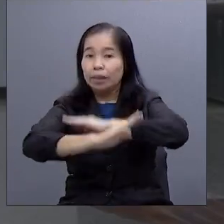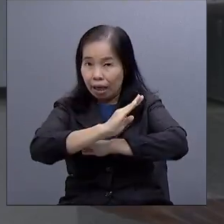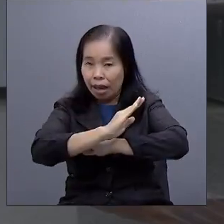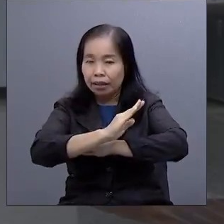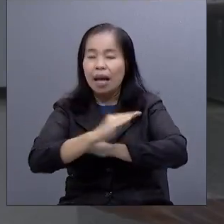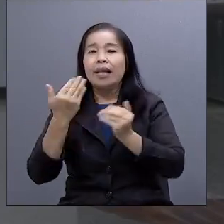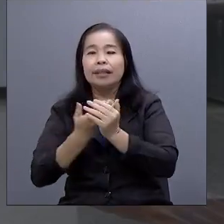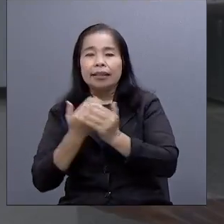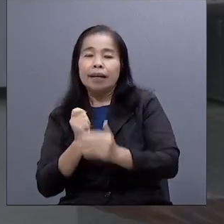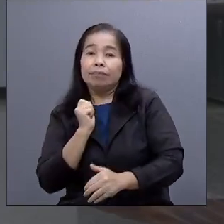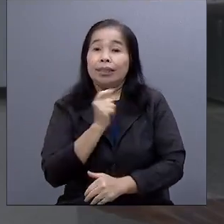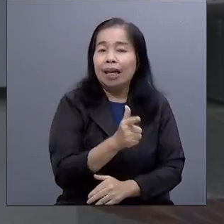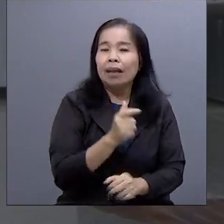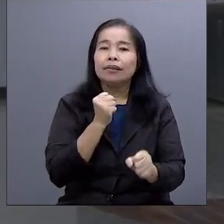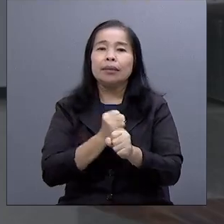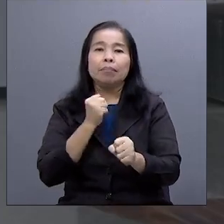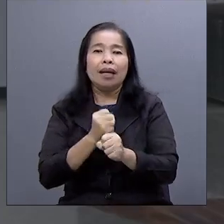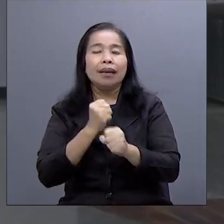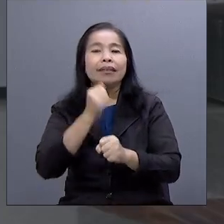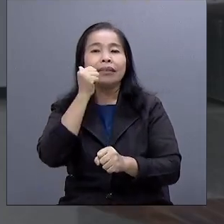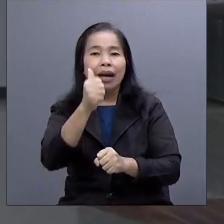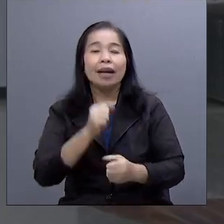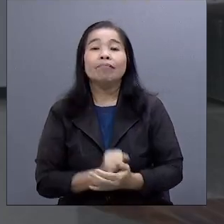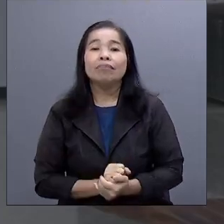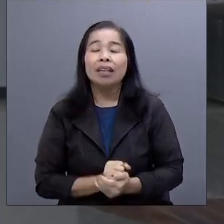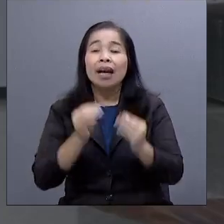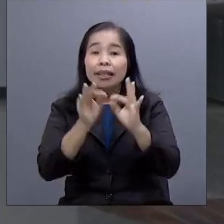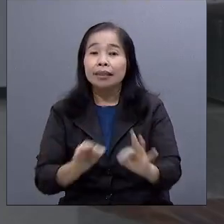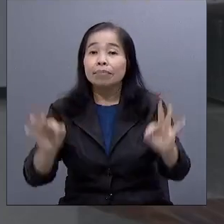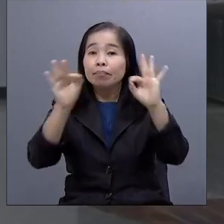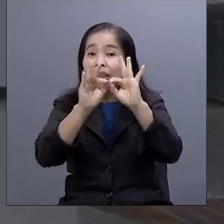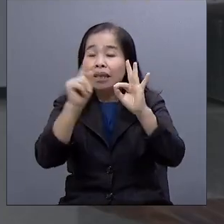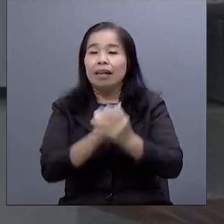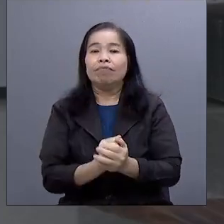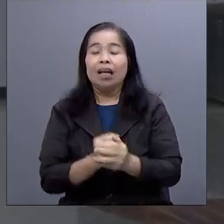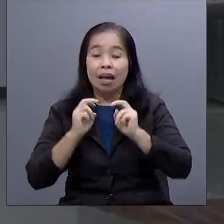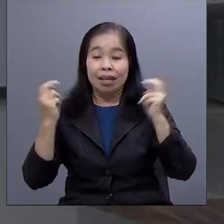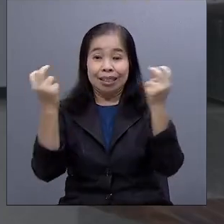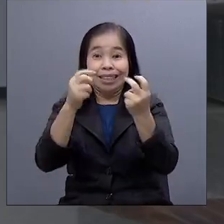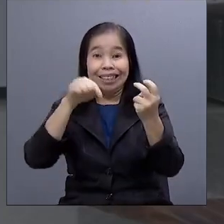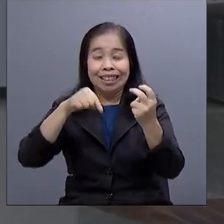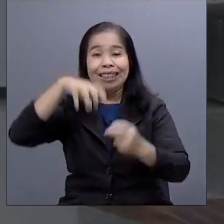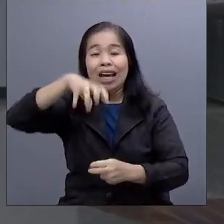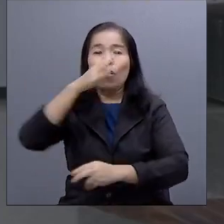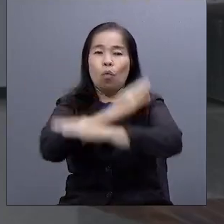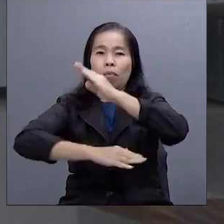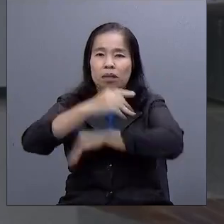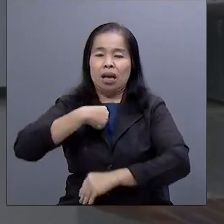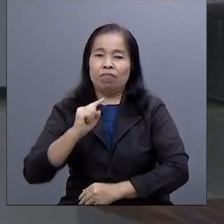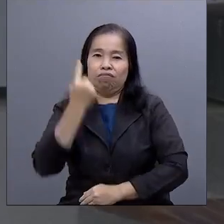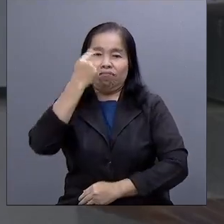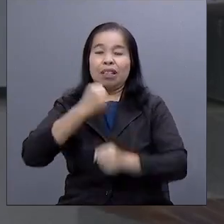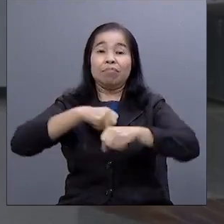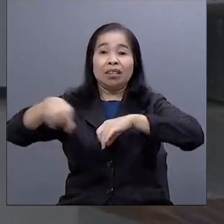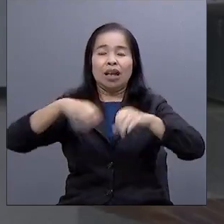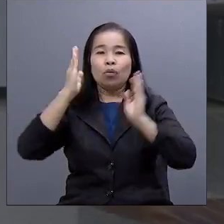punished forะถ้สำคัญคุผชมจัดขึนโดยคนพี่การ 100%